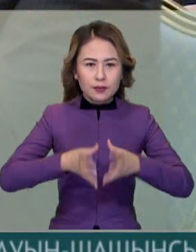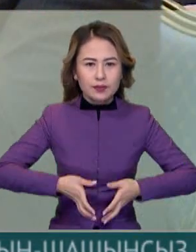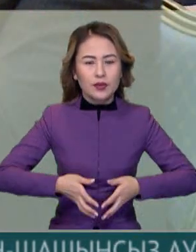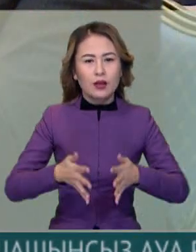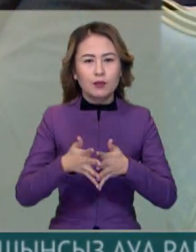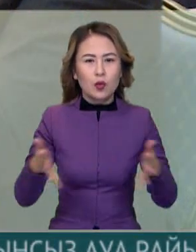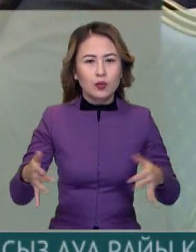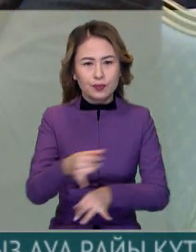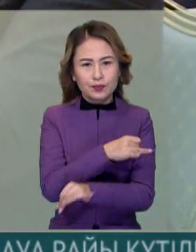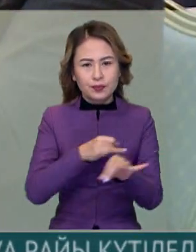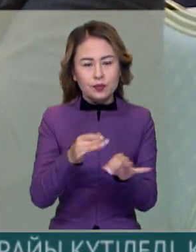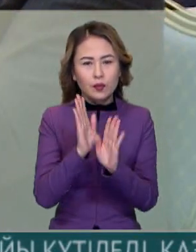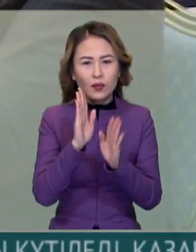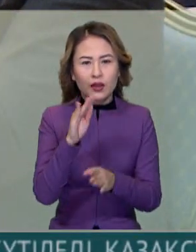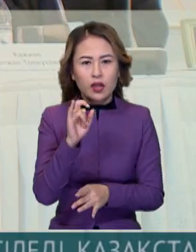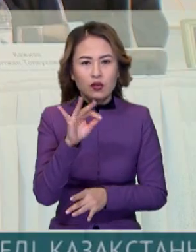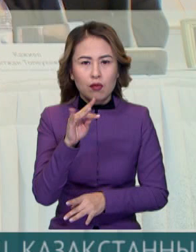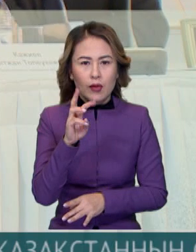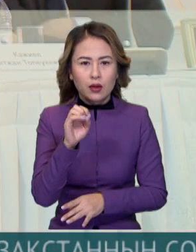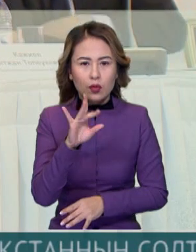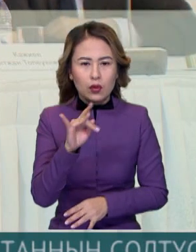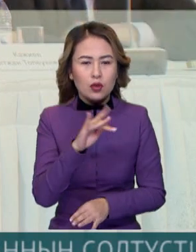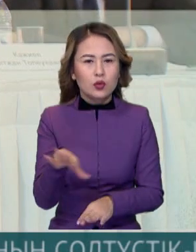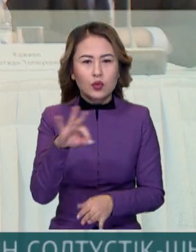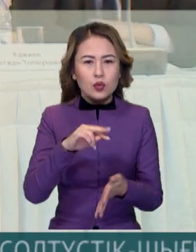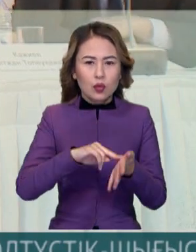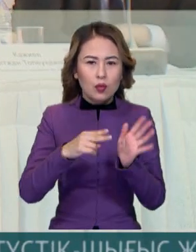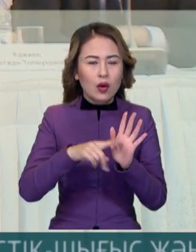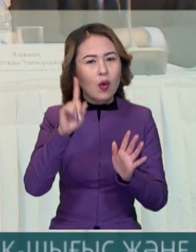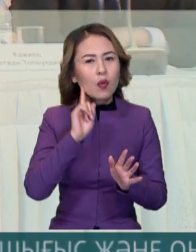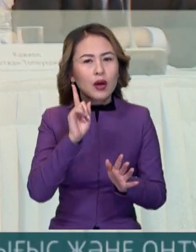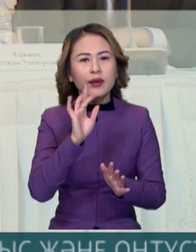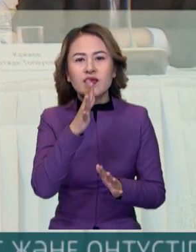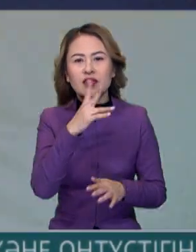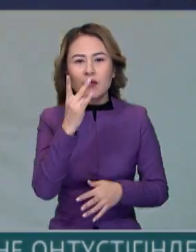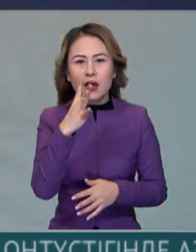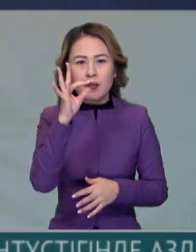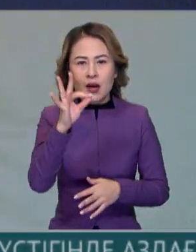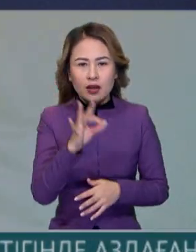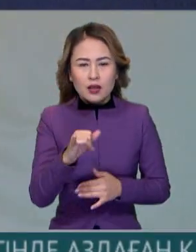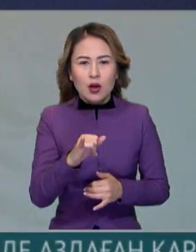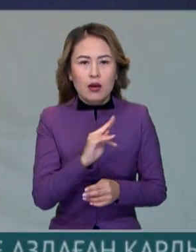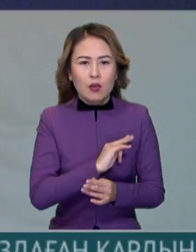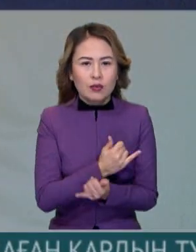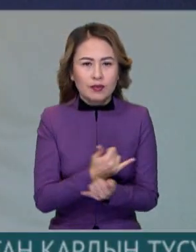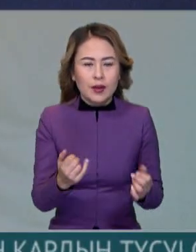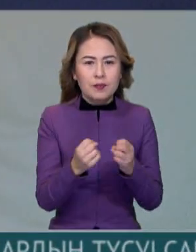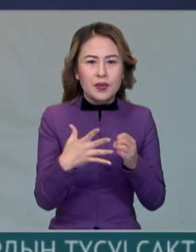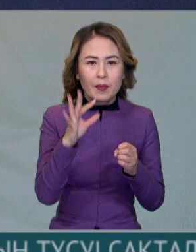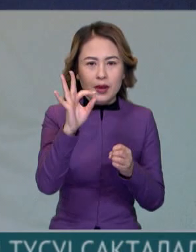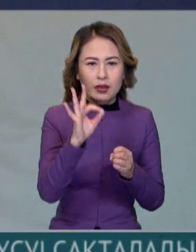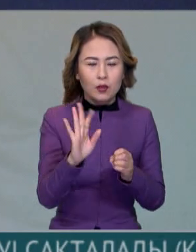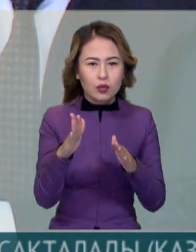әлемде кеңінен талқылануда. Мұндай трансформатор жобалау уақытын 25%-ға, әрі қызмет көрсетуді